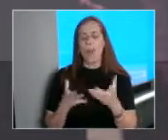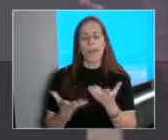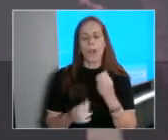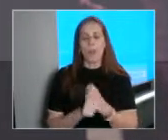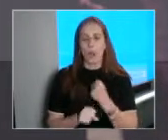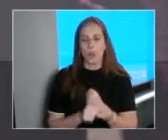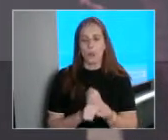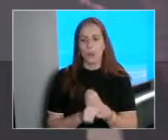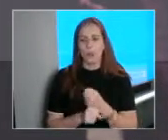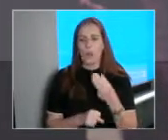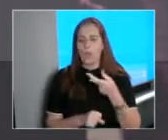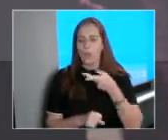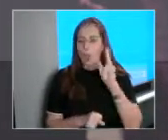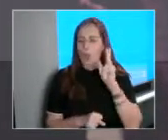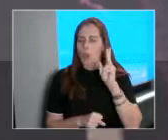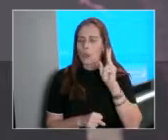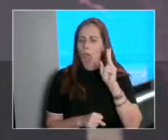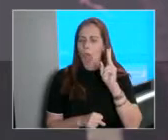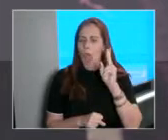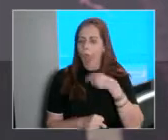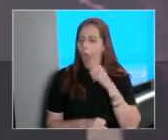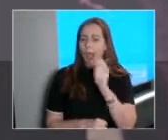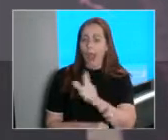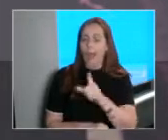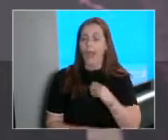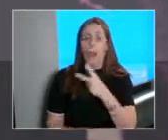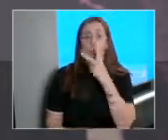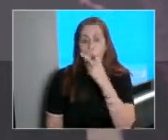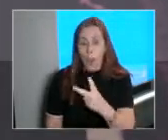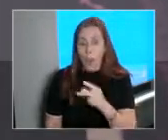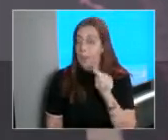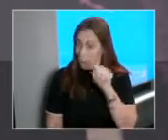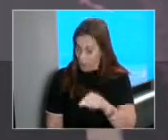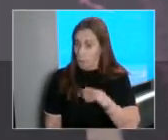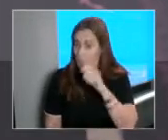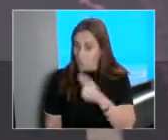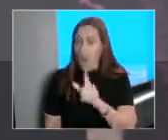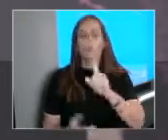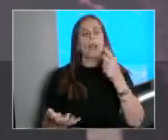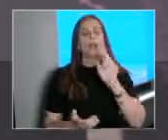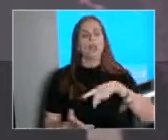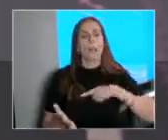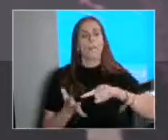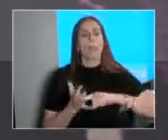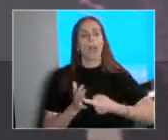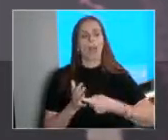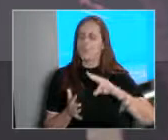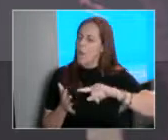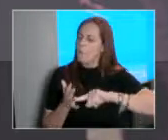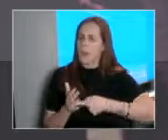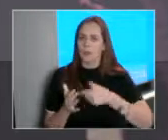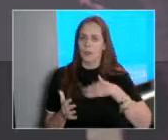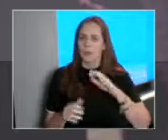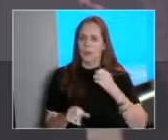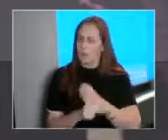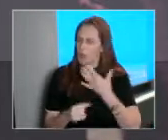אז, היא הרבה יותר מעורבת. אנחנו קוראים לזה פילנטרופיה אסטרטגית. היא באה להגשים מטרה. אנחנו היום כקרן, יש לנו מטרות, יש דברים